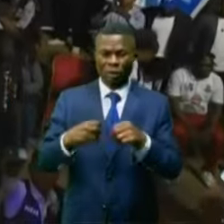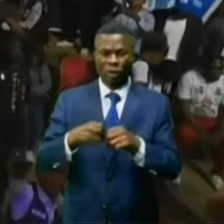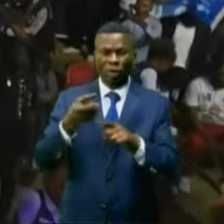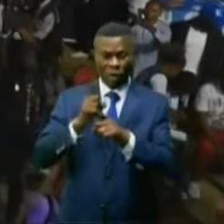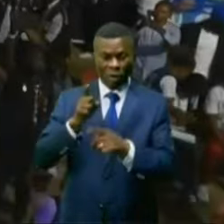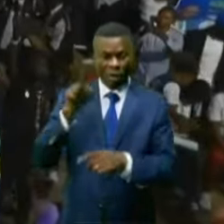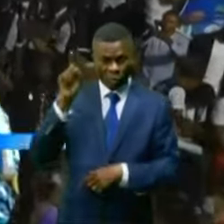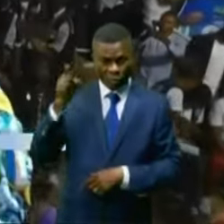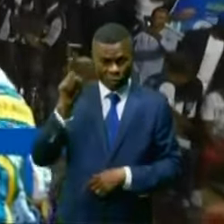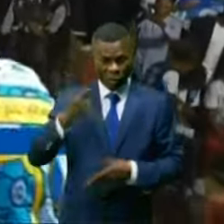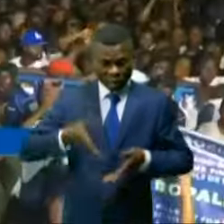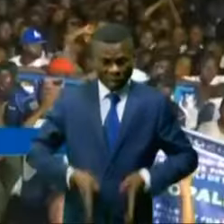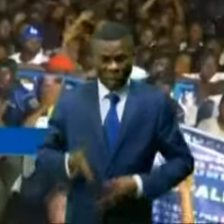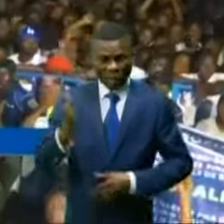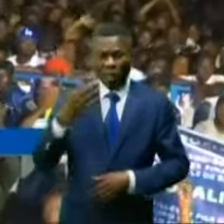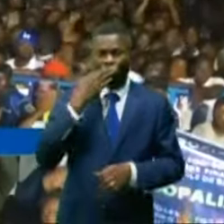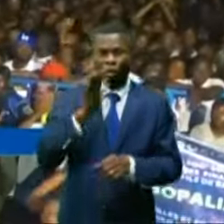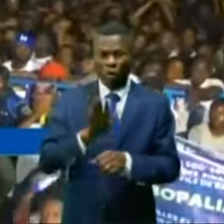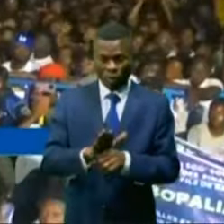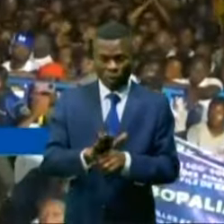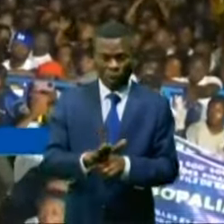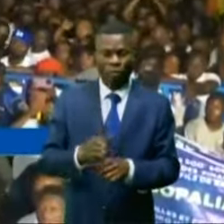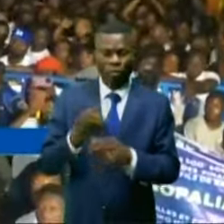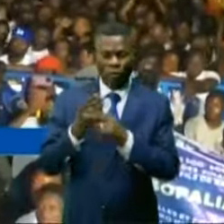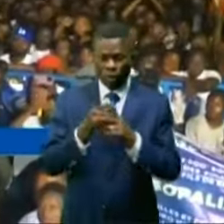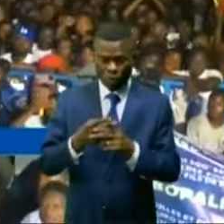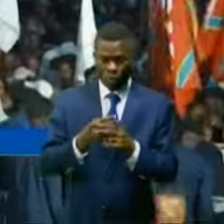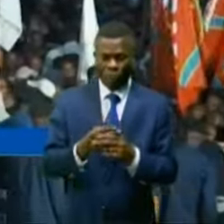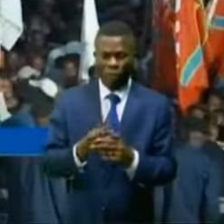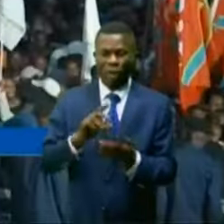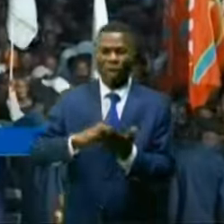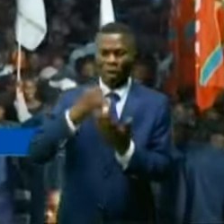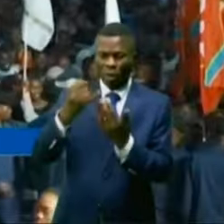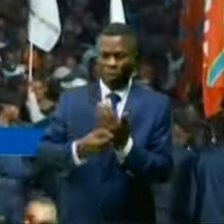Tchopo, qui ont promis de veiller à l'exécution